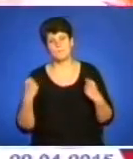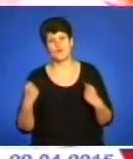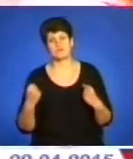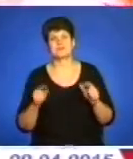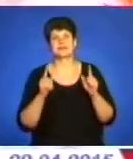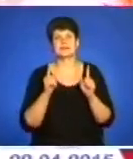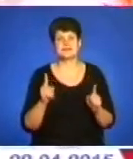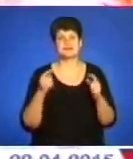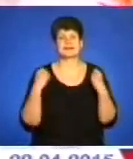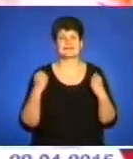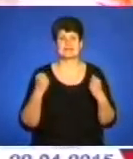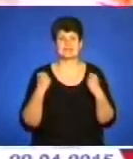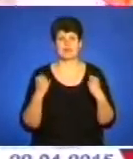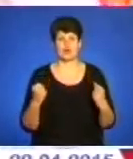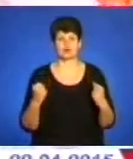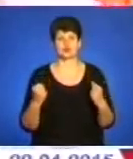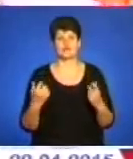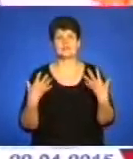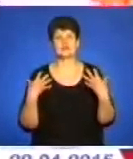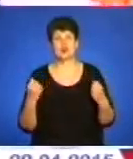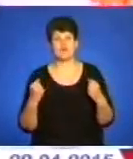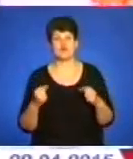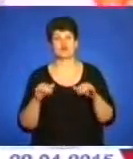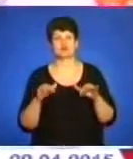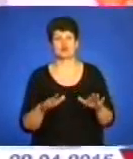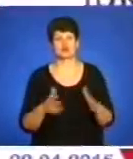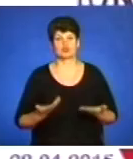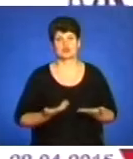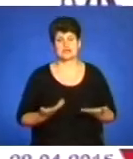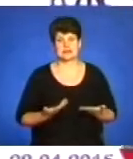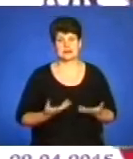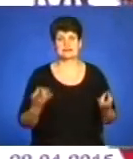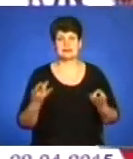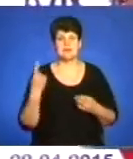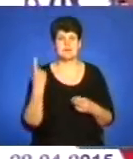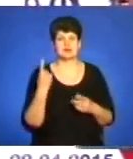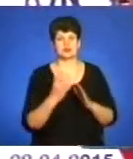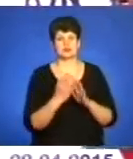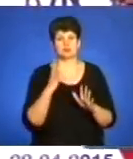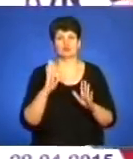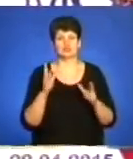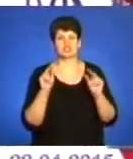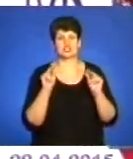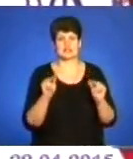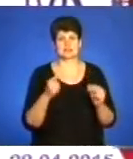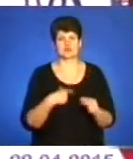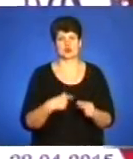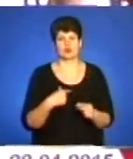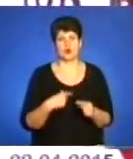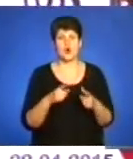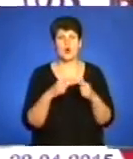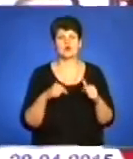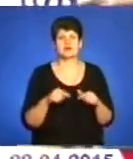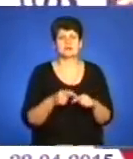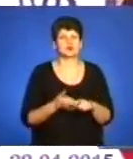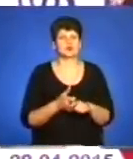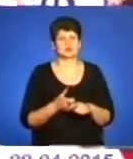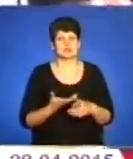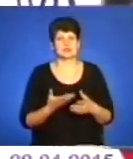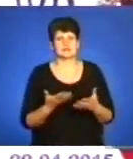цілий день під телевізором на дивані, то здоров'я не буде від того. Від чого здоров'я залежить, як ви